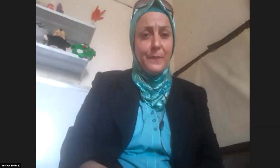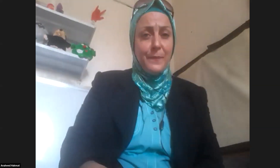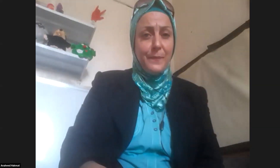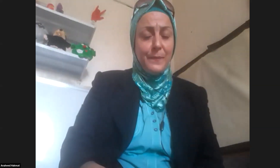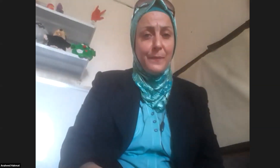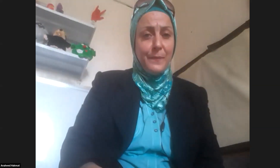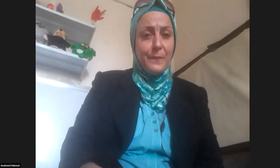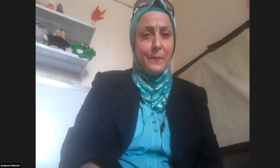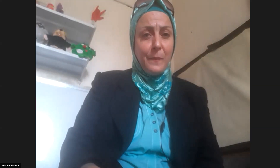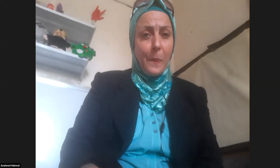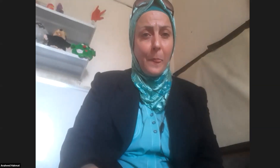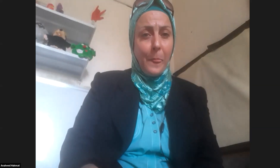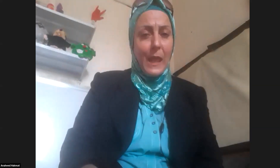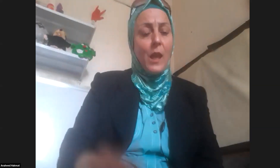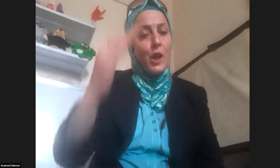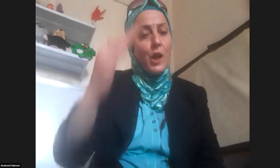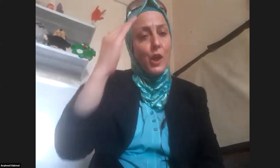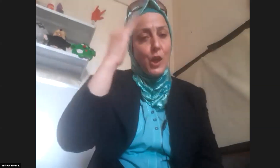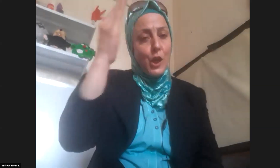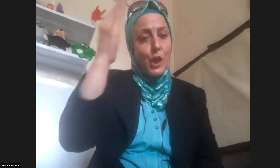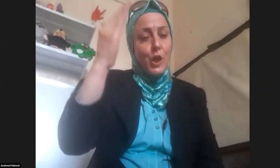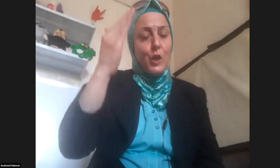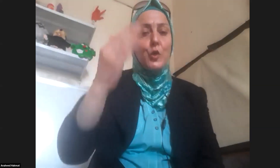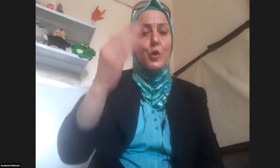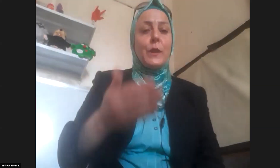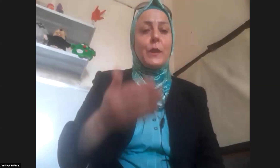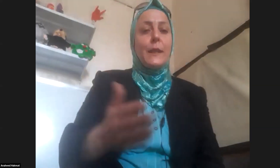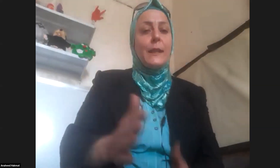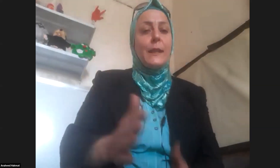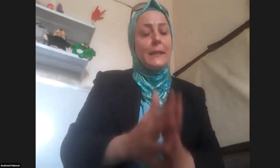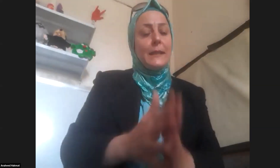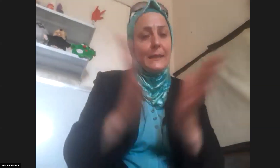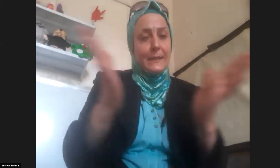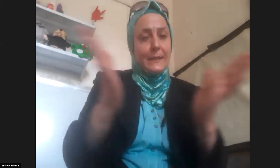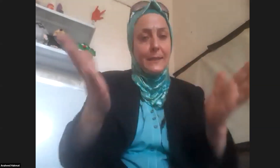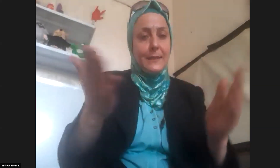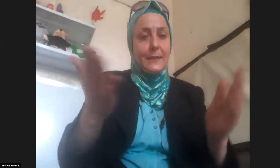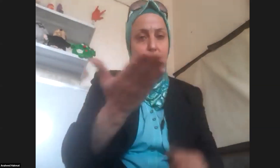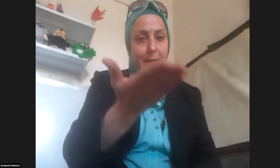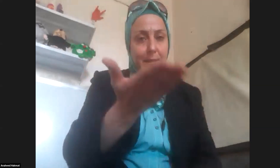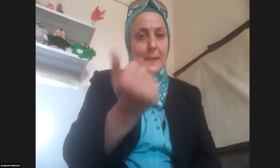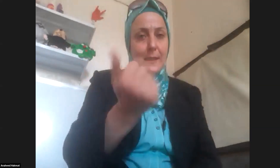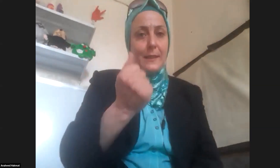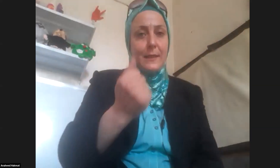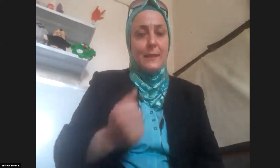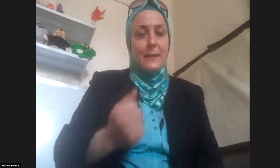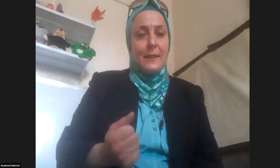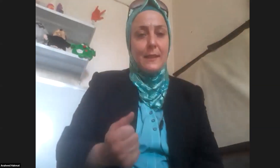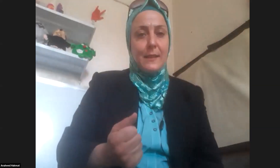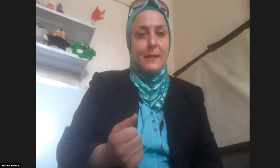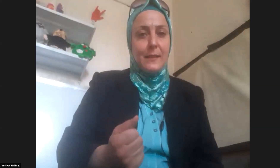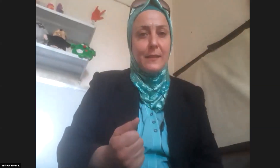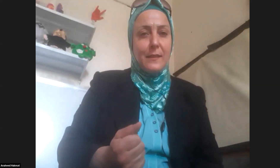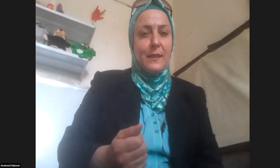جميل جدا لميس، شكرا كثير. أكيد لكل سياق خصوصيته يعني أكيد يعني، ولكن هناك في بعض المواد التعليمية